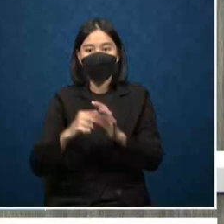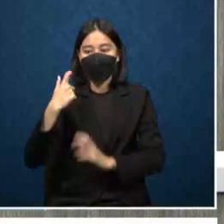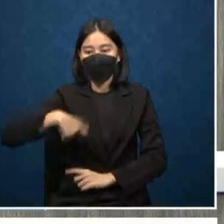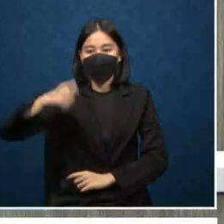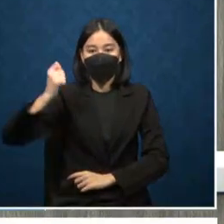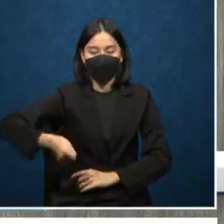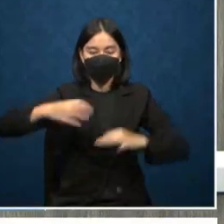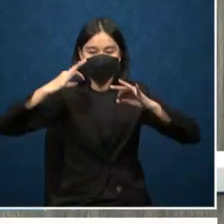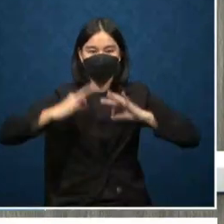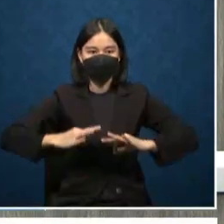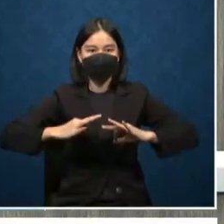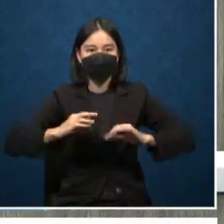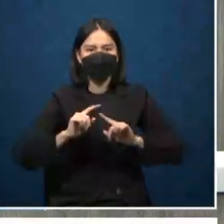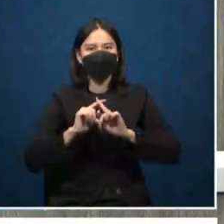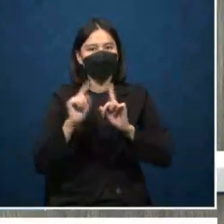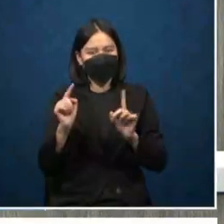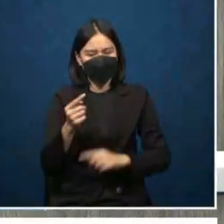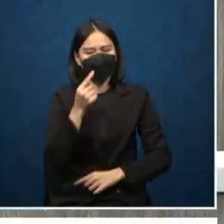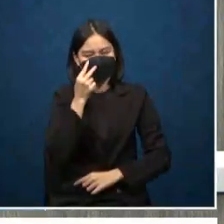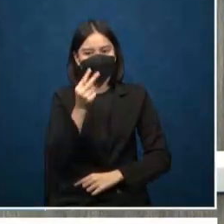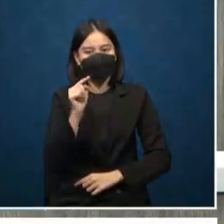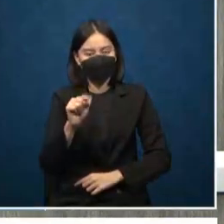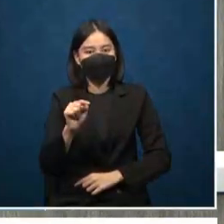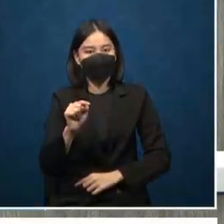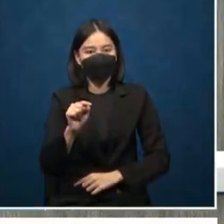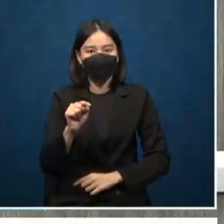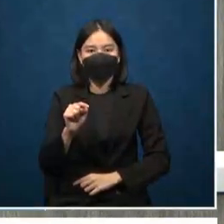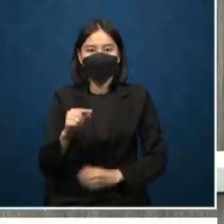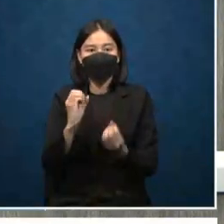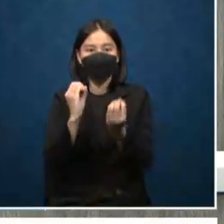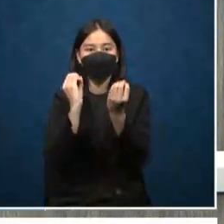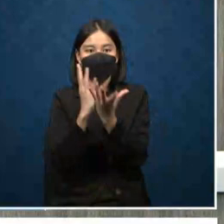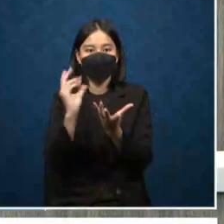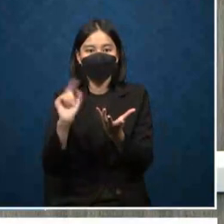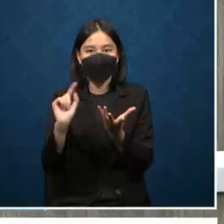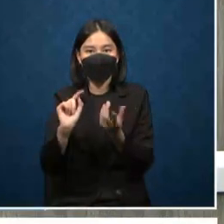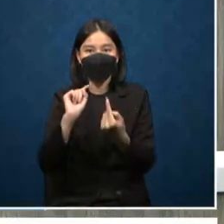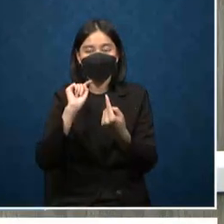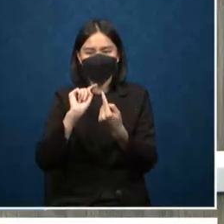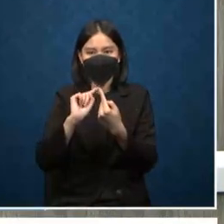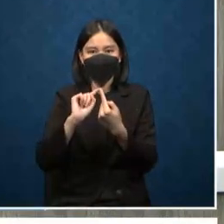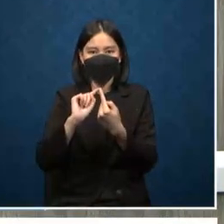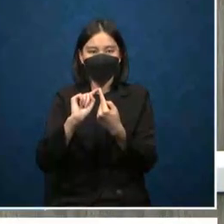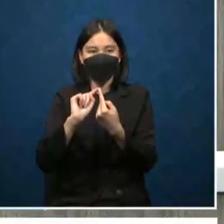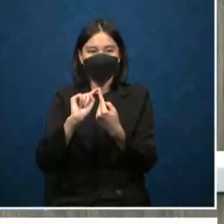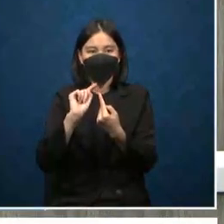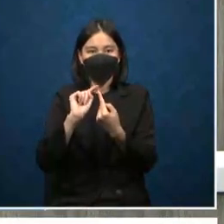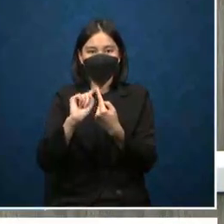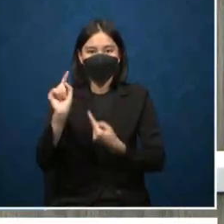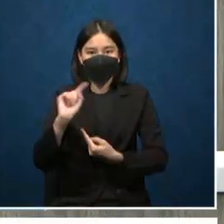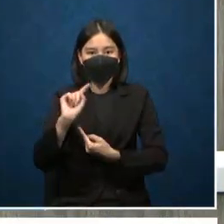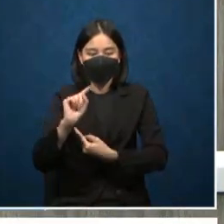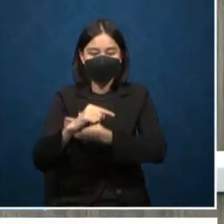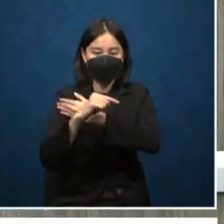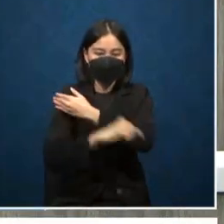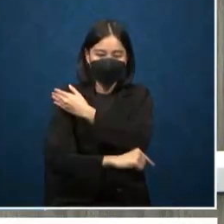พากษาแต่เหตุการณ์ที่เกิดขึ้นนี้มีผลกระทบต่อภาพลักษณ์ของการป้องกันและการปราบปราม